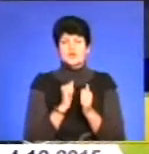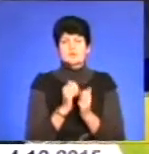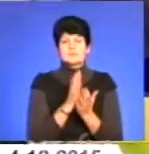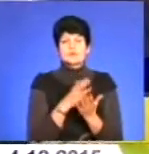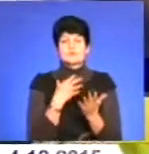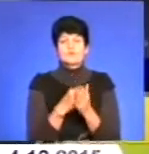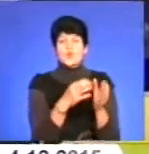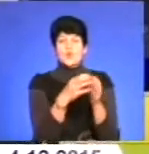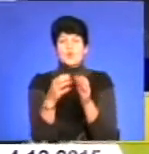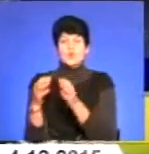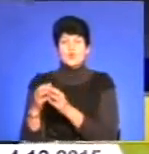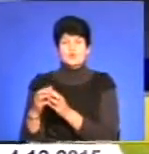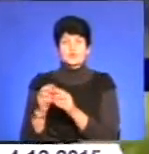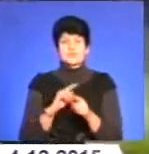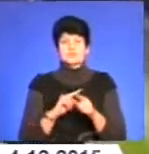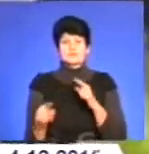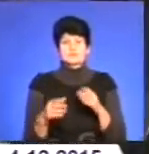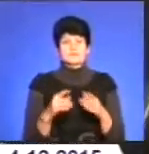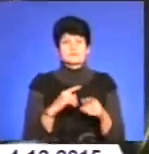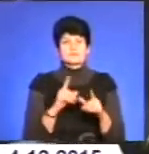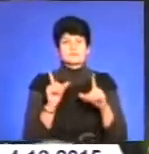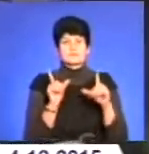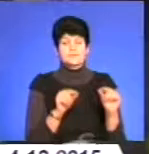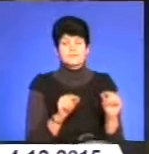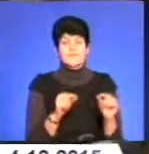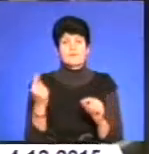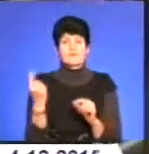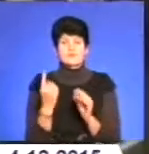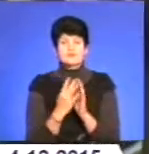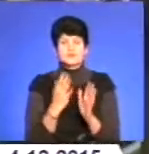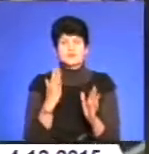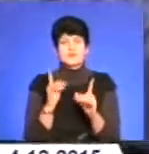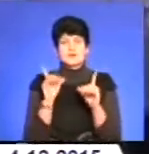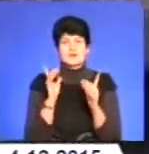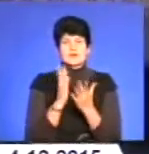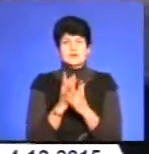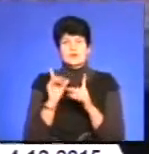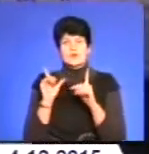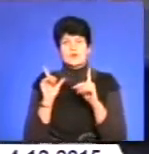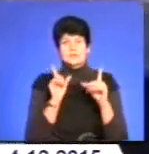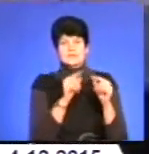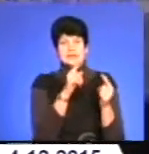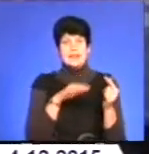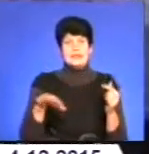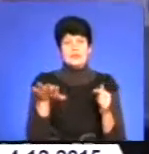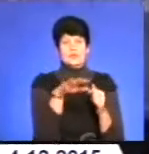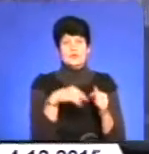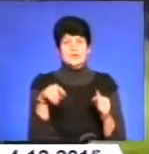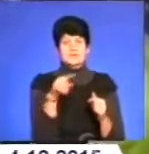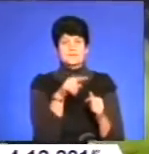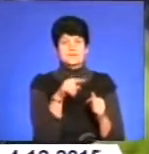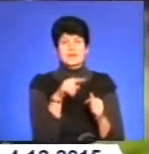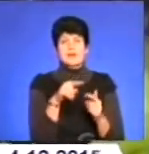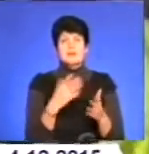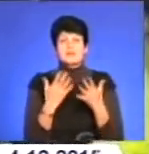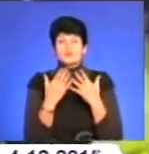свою групу швидкого реагування. Першочергово здійснюється об'їзд території. Подальшому,